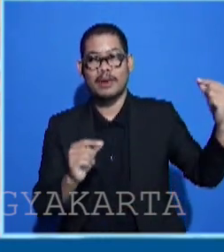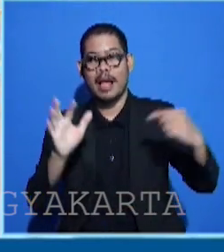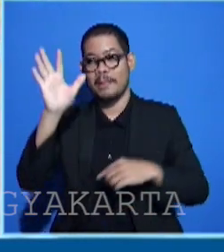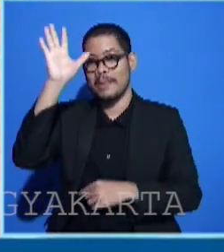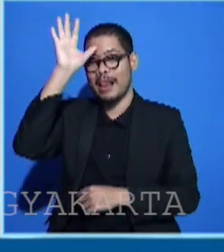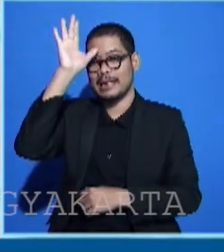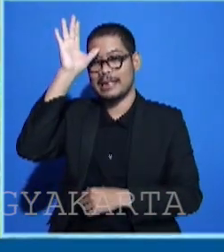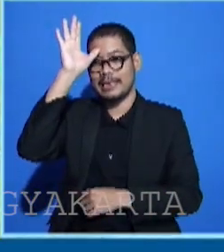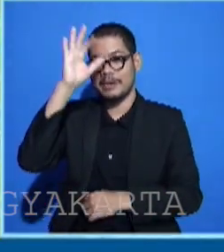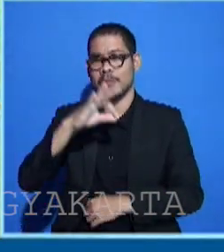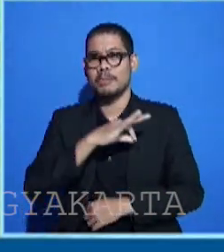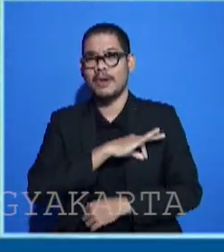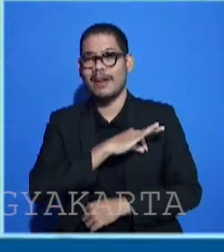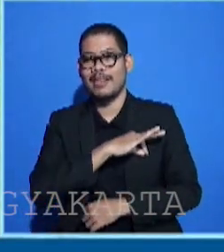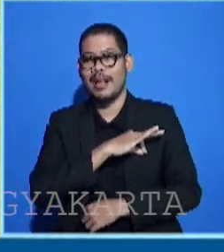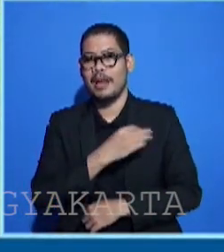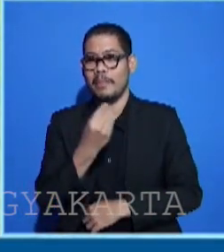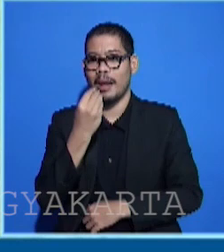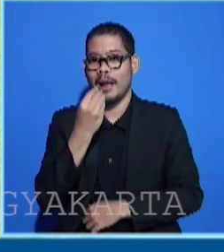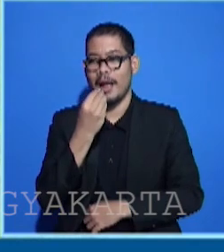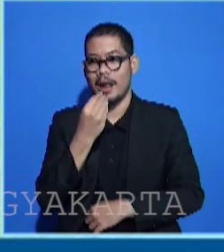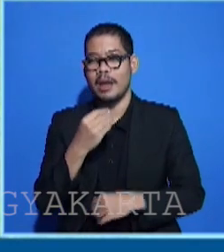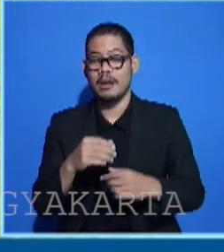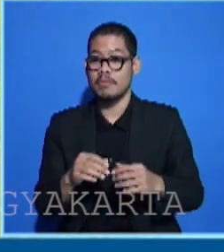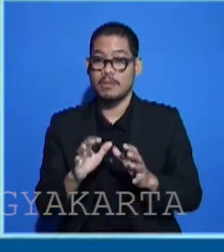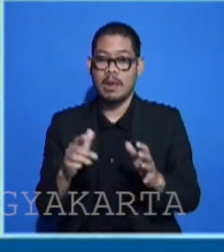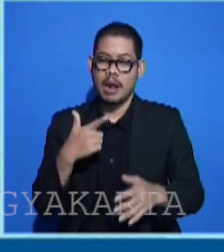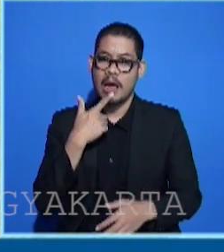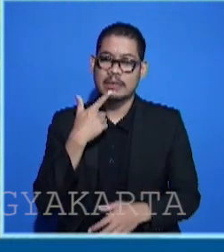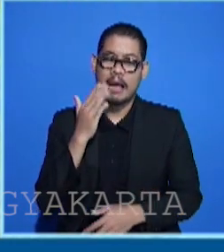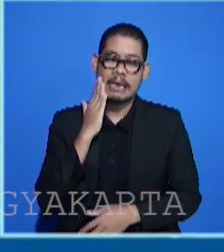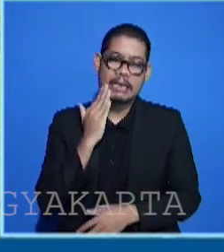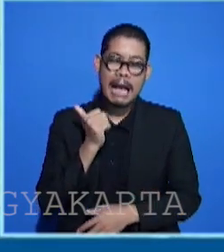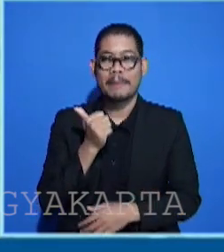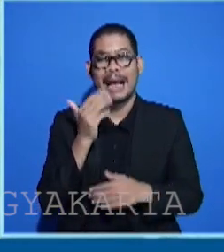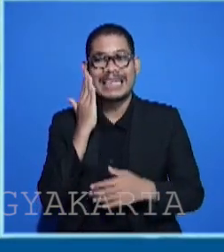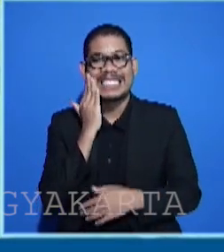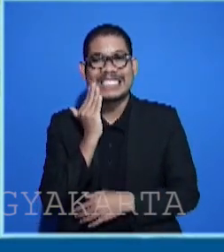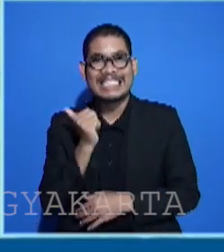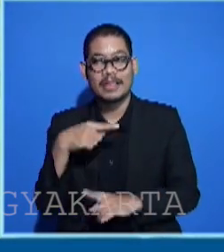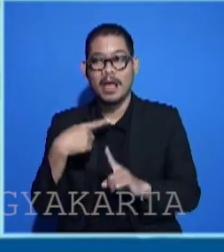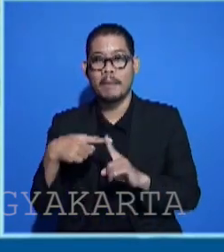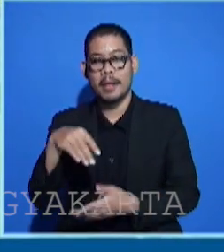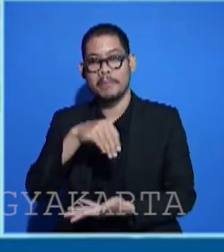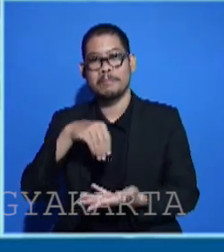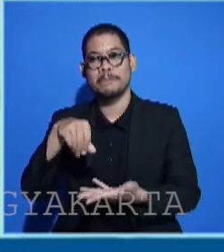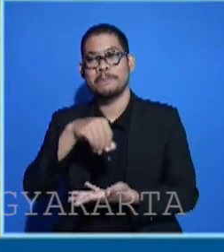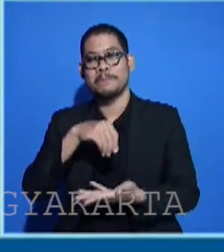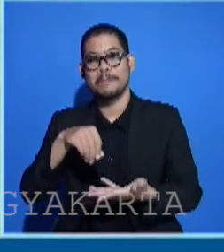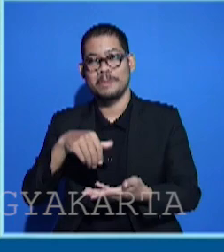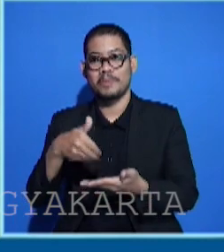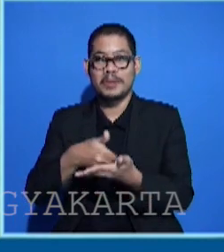dipunupangetaken kangge bahan mangsaan. Raosipun kecut seger padatanipun dipun dadosaken mangsaan gulai, pecel menapa dene